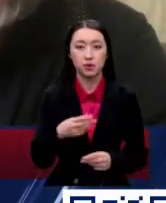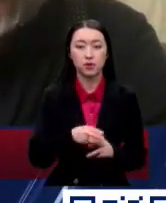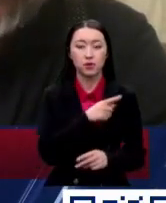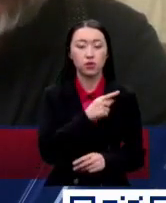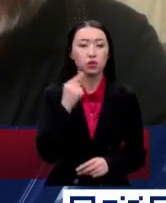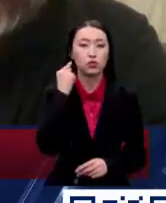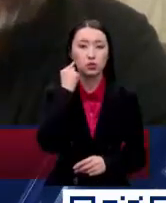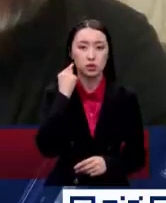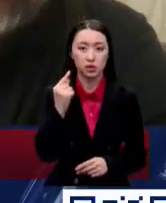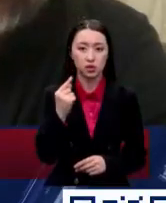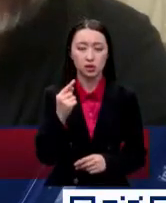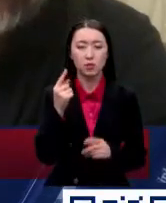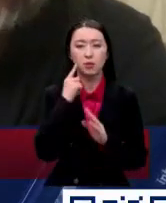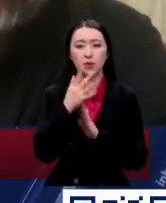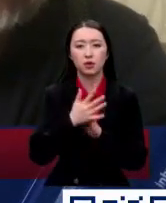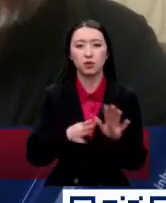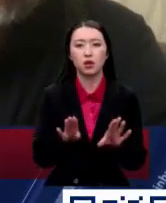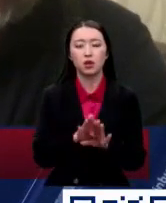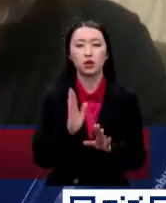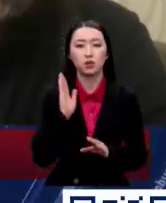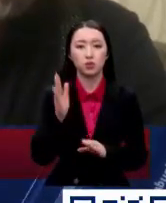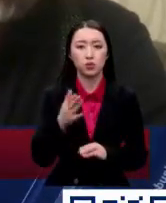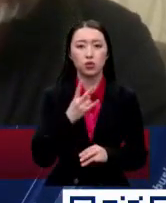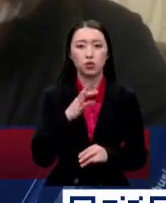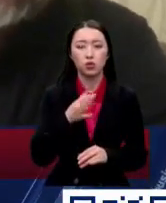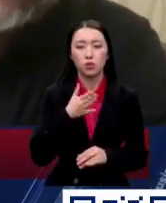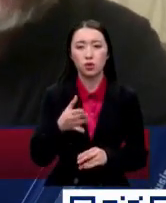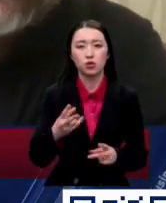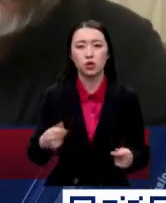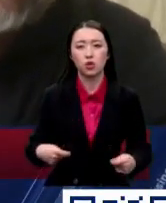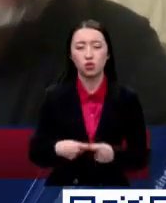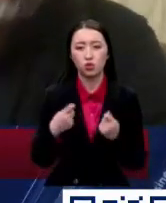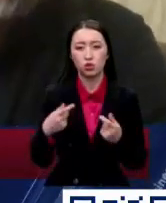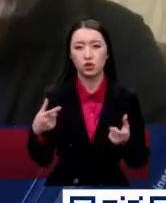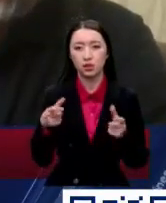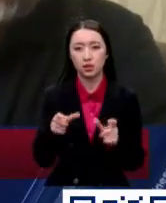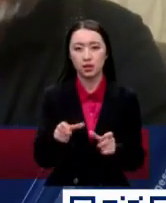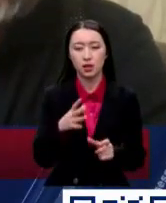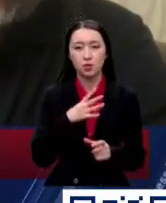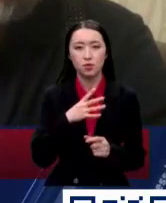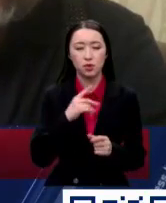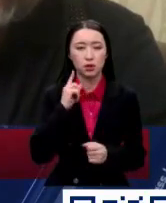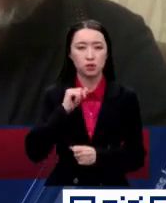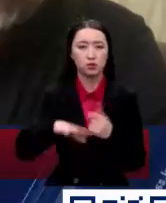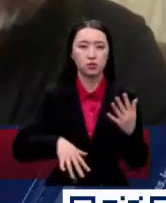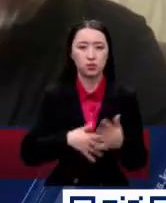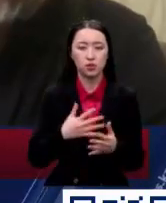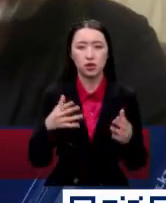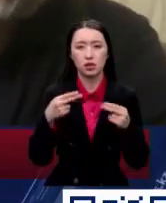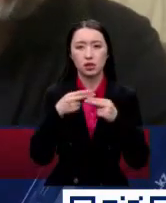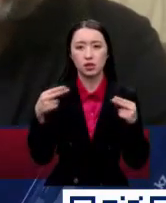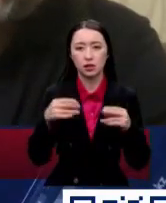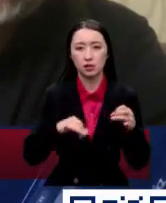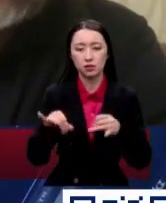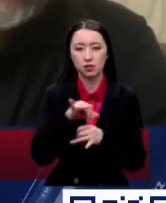этом знал и понимал, что так и будет. Но пошел на нарушение санкций. Был громкий скандал, много говорили,